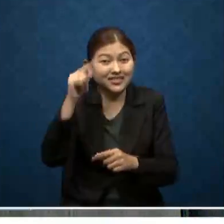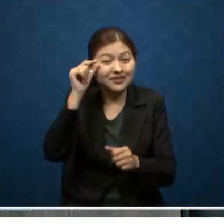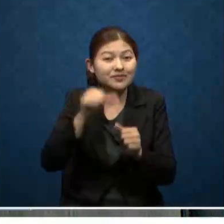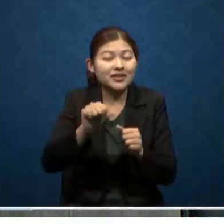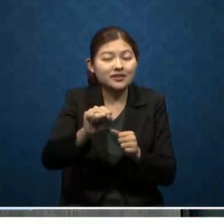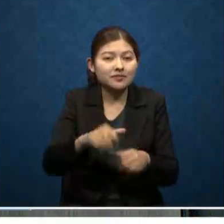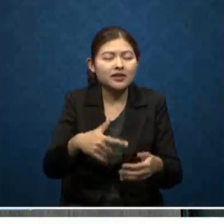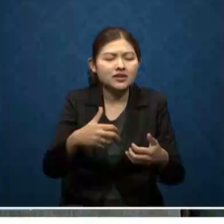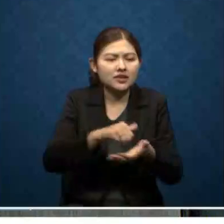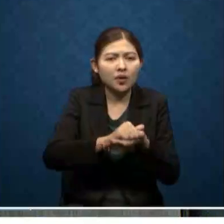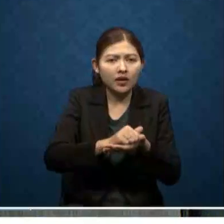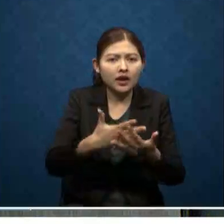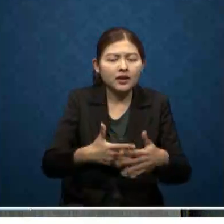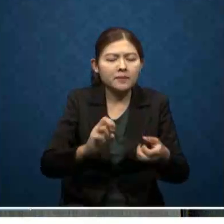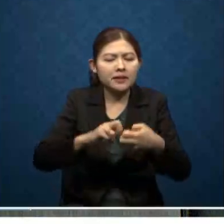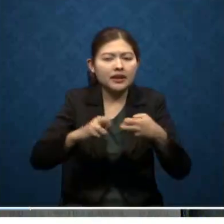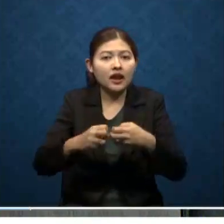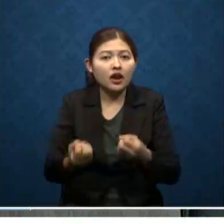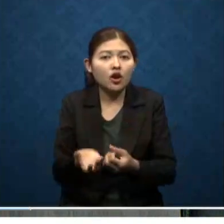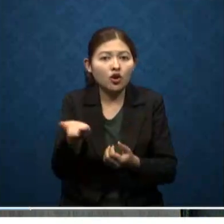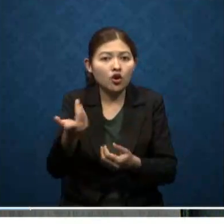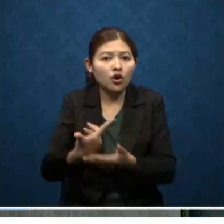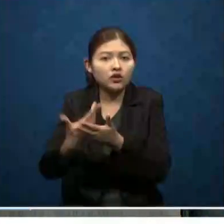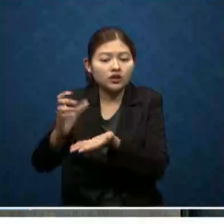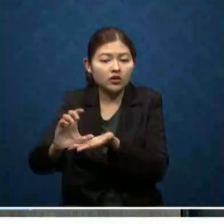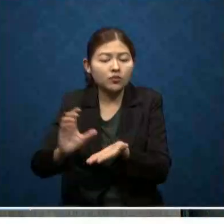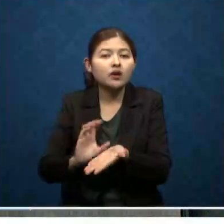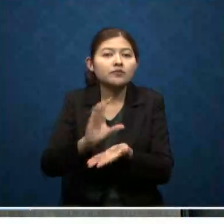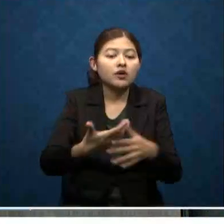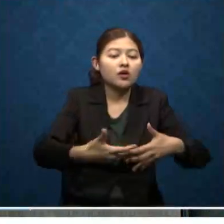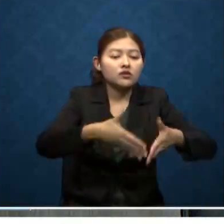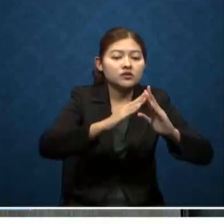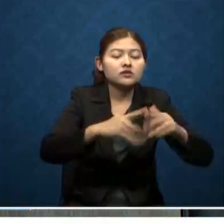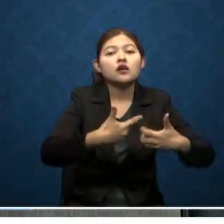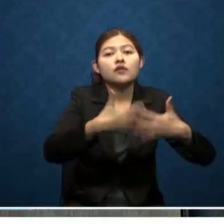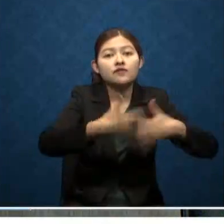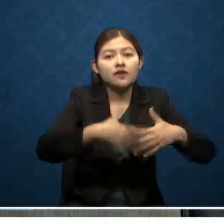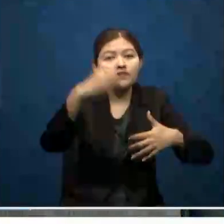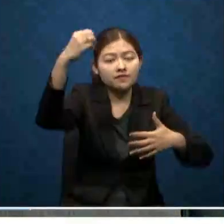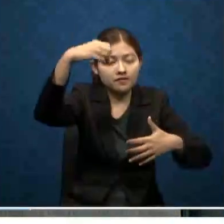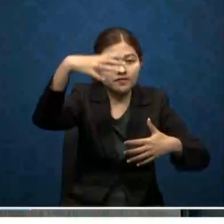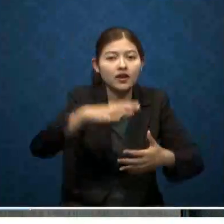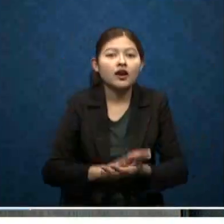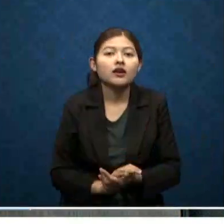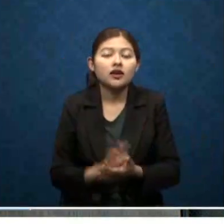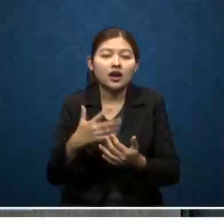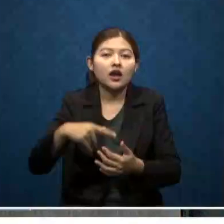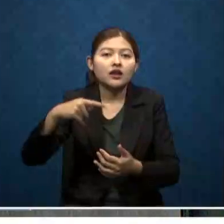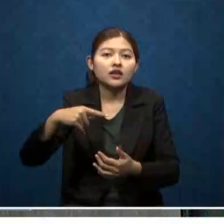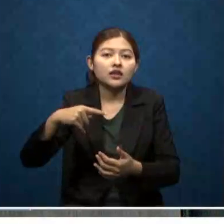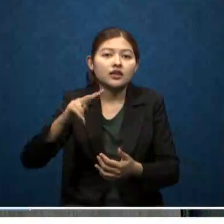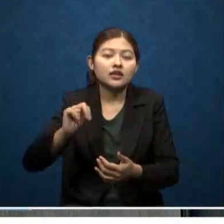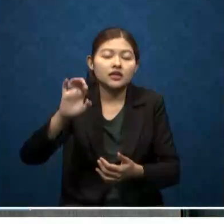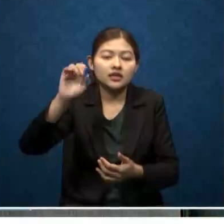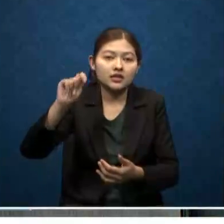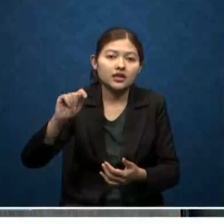servนั้นปัญหาเกิดขึ้นจากการที่ขออนุมัติตั้งโรงไฟฟ้าในระหว่างที่ทำหน้าที่ของสภานิติบัญญัติแห่งชาติกรรมาธิการ